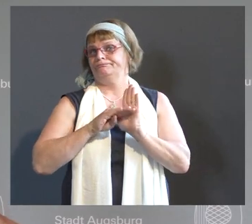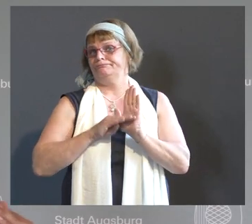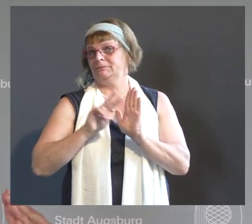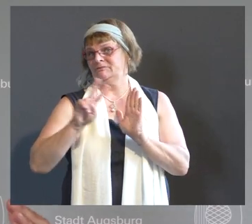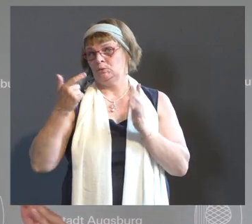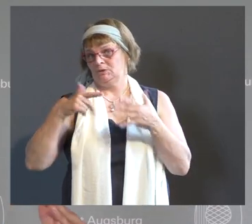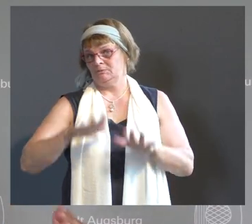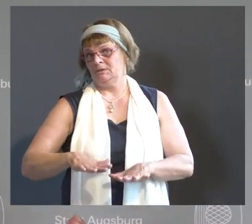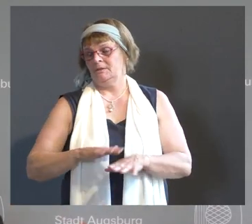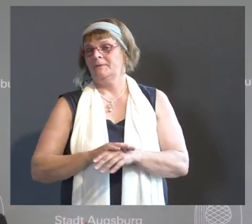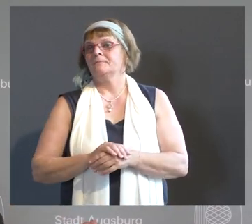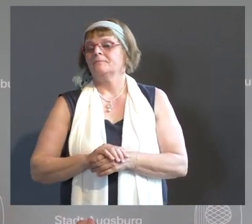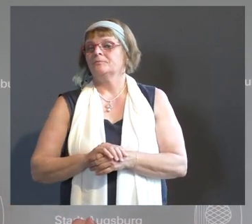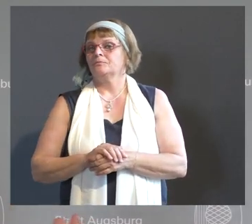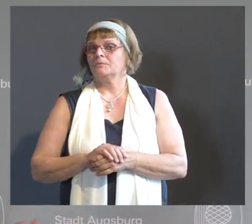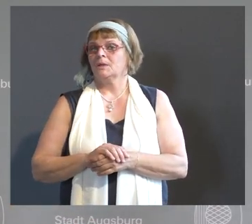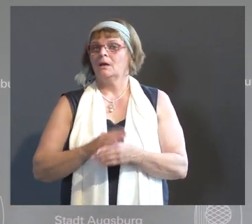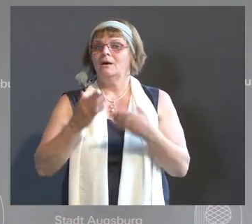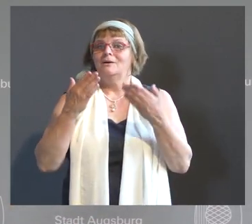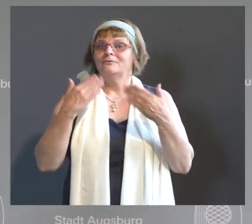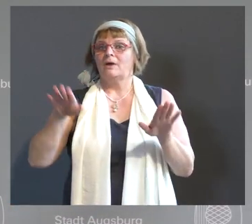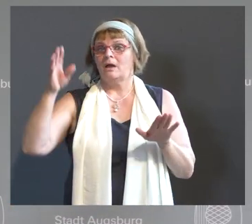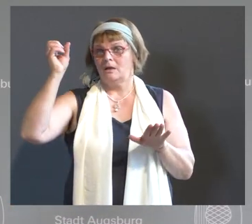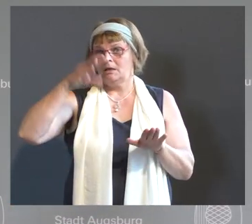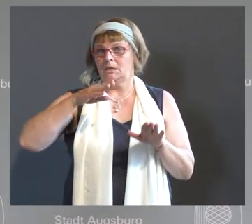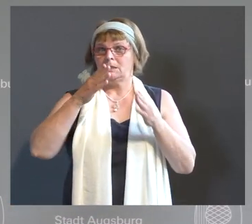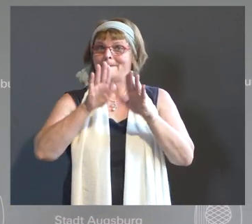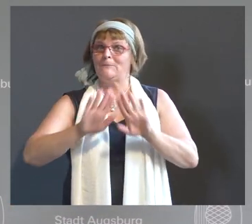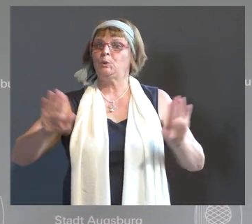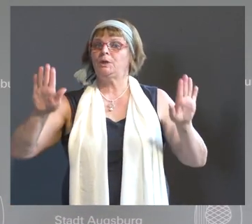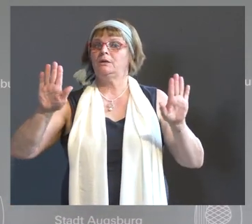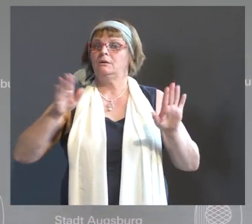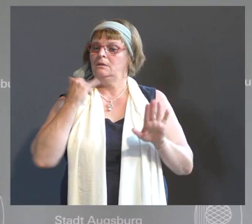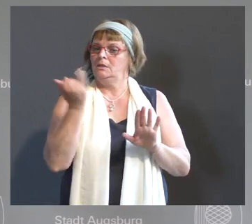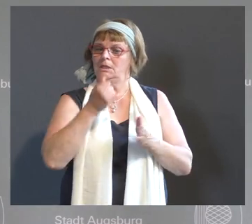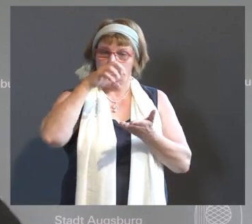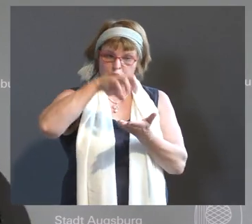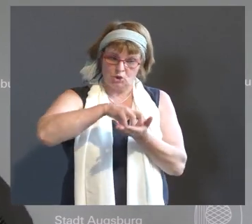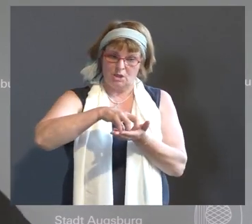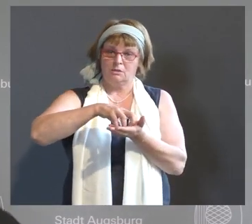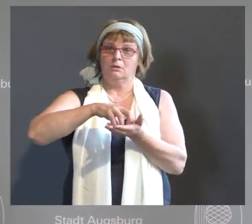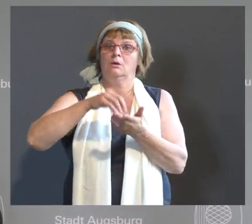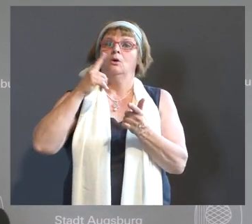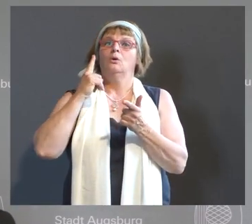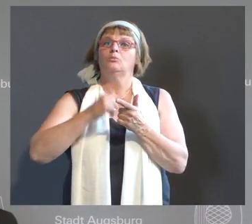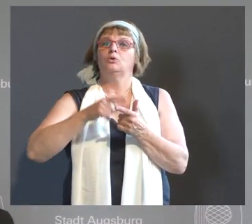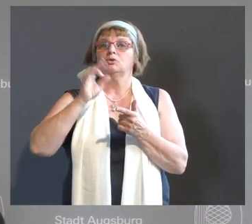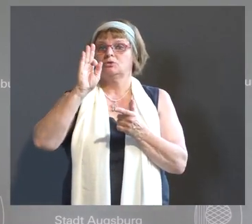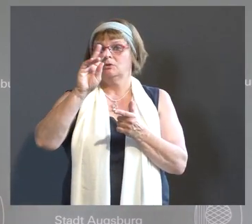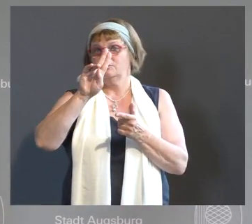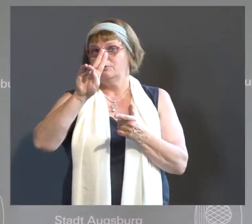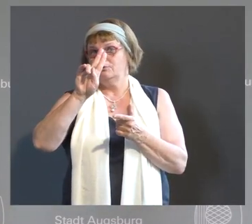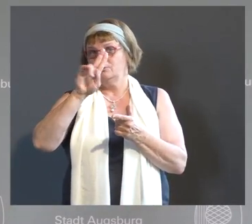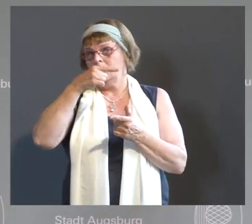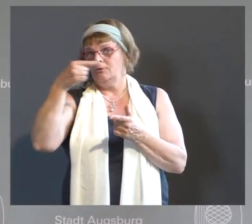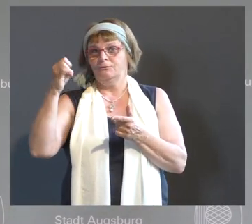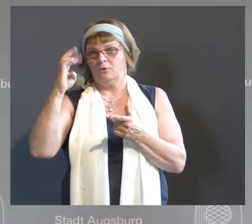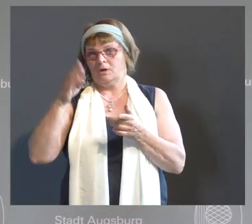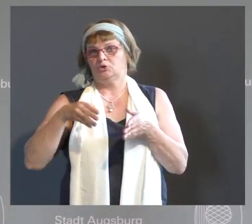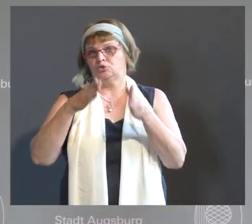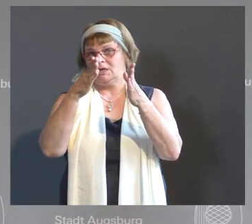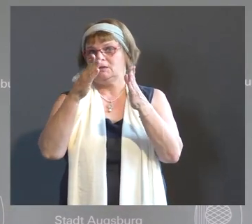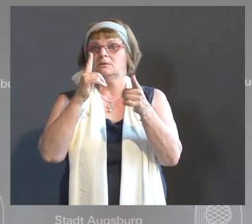beginnt in der Eserwallstraße, also man kann sagen Freilichtbühne, zieht sich über den ganzen Innenstadtbereich inklusive Fuggerstraße, wenn man jetzt nach oben denkt, bis zur Grottenau. Das